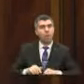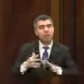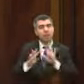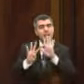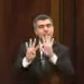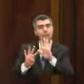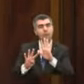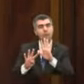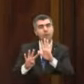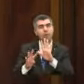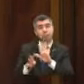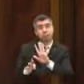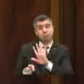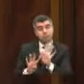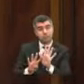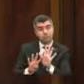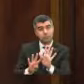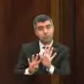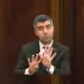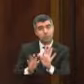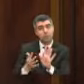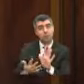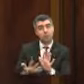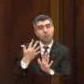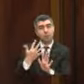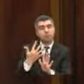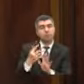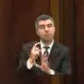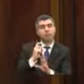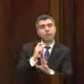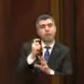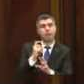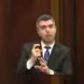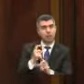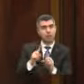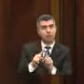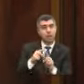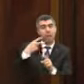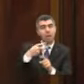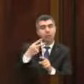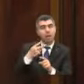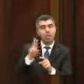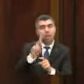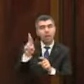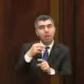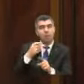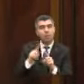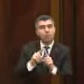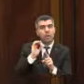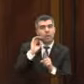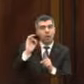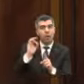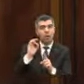9500 درهم للفرد في العالم القروي. أين نحن من خطاب جلالة الملك بخصوص خلق طبقة وسطى في العالم القروي